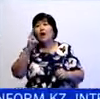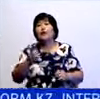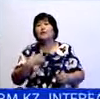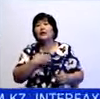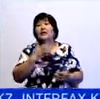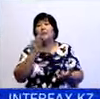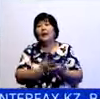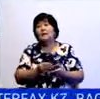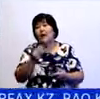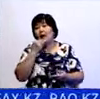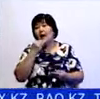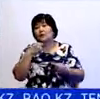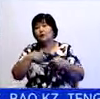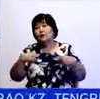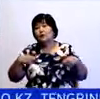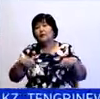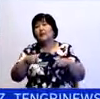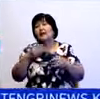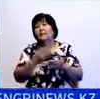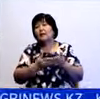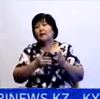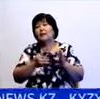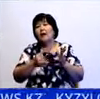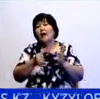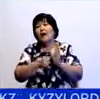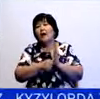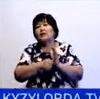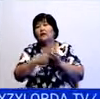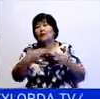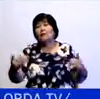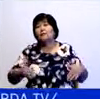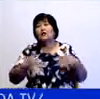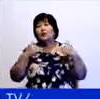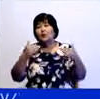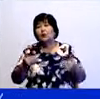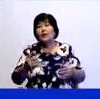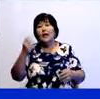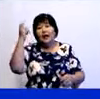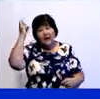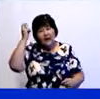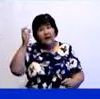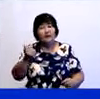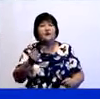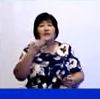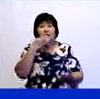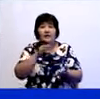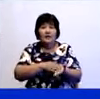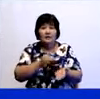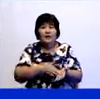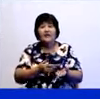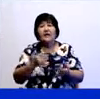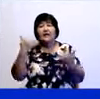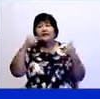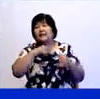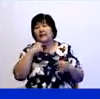бар азық-түлік тауарларының тізбесі 6 өнімге баға жоғарылады. Қарақұмық, күнбағыс, майы, сиыр